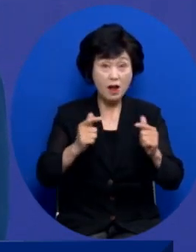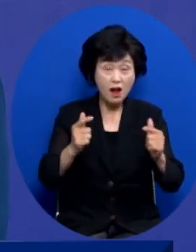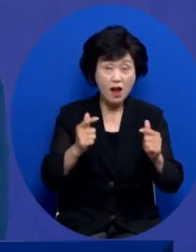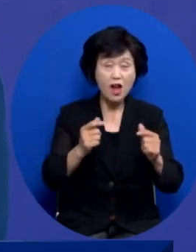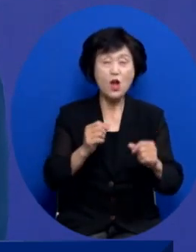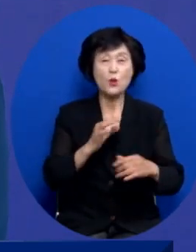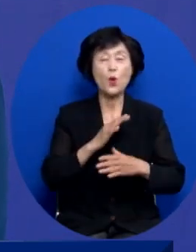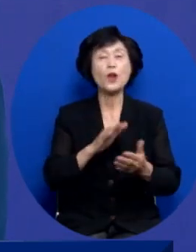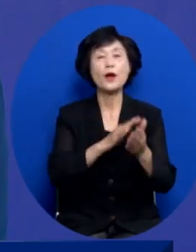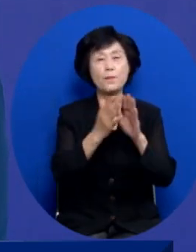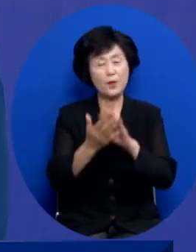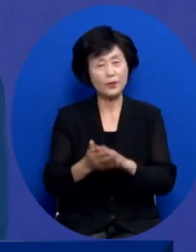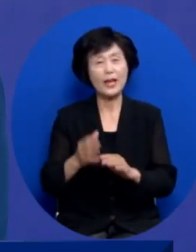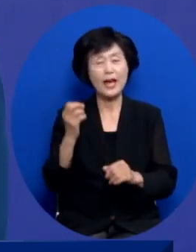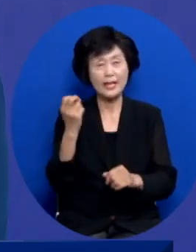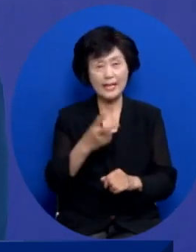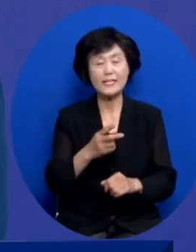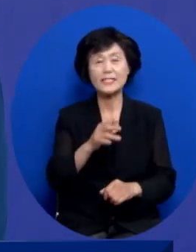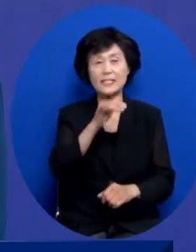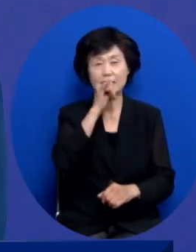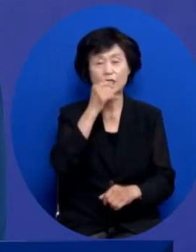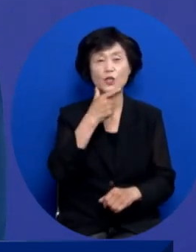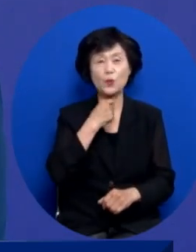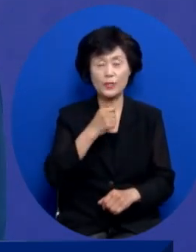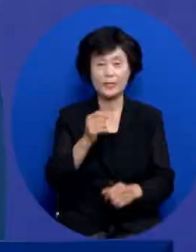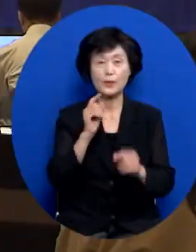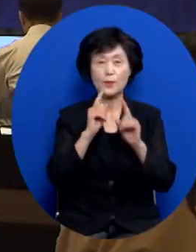일어나길 기대한다고 밝혔습니다. 최대진 기자입니다.